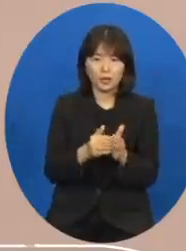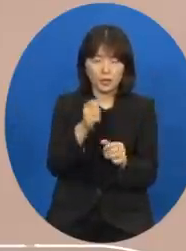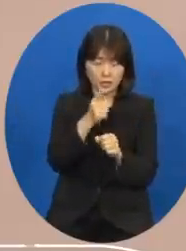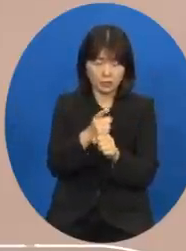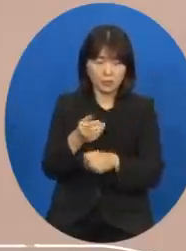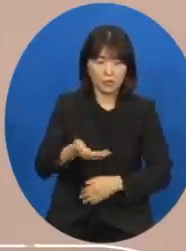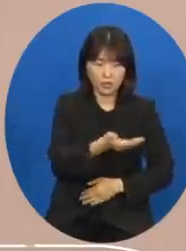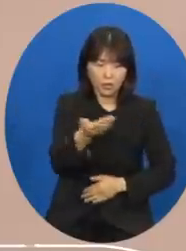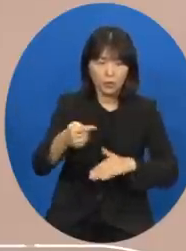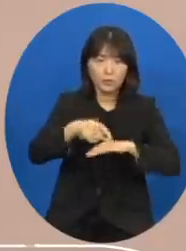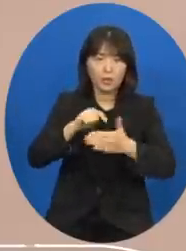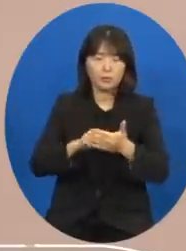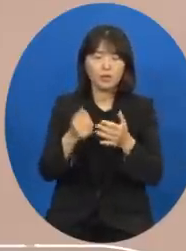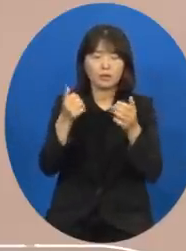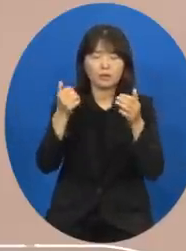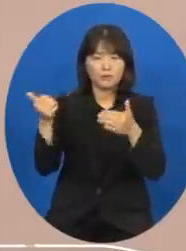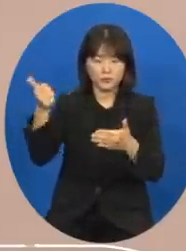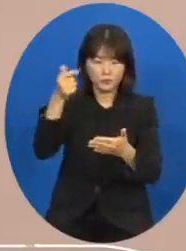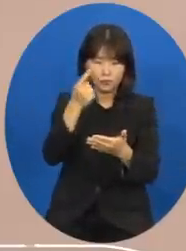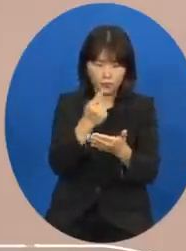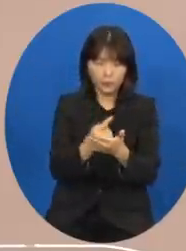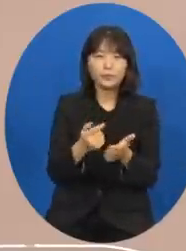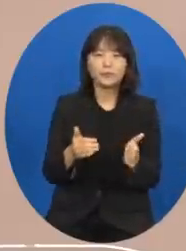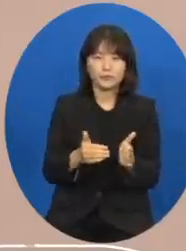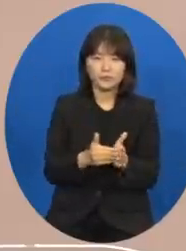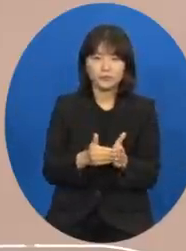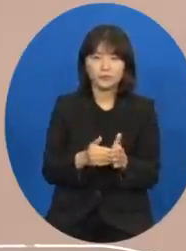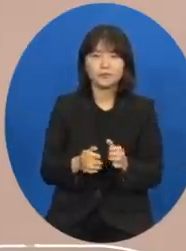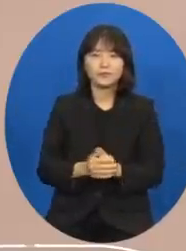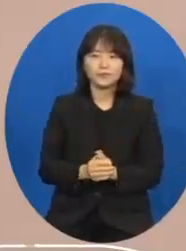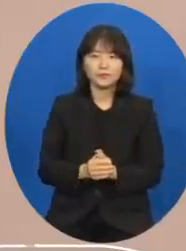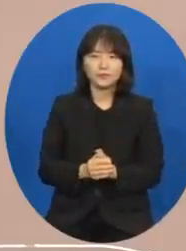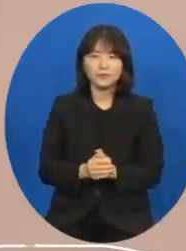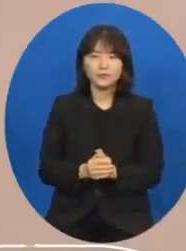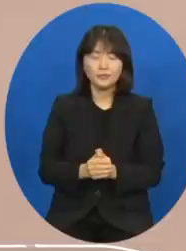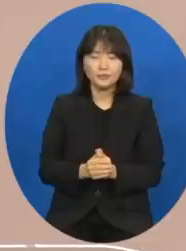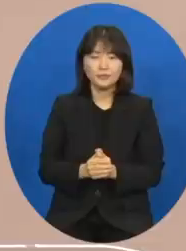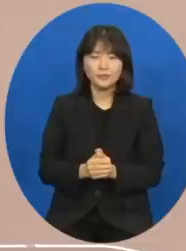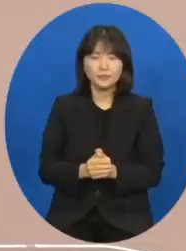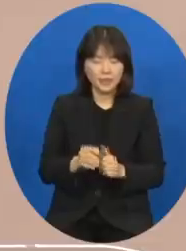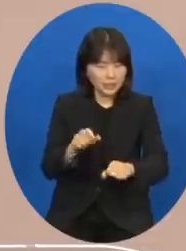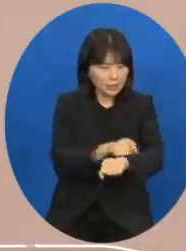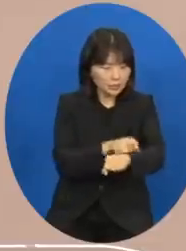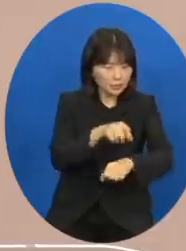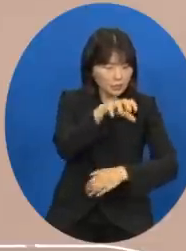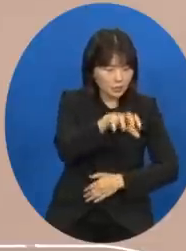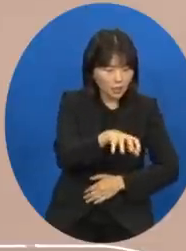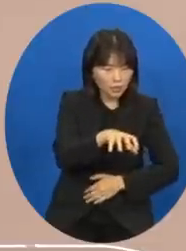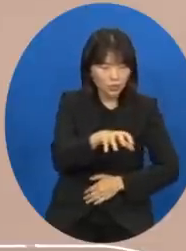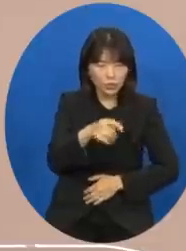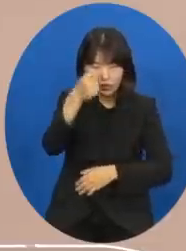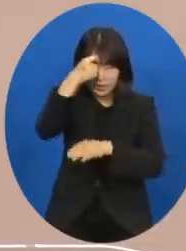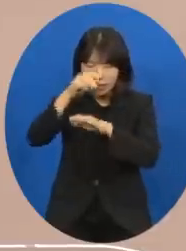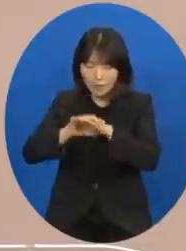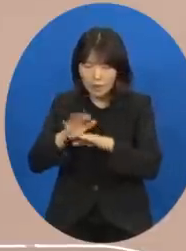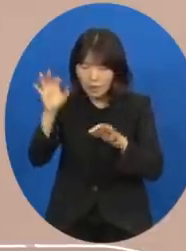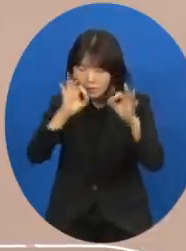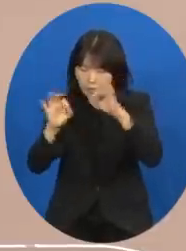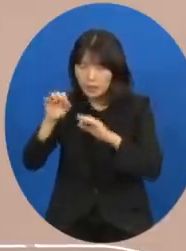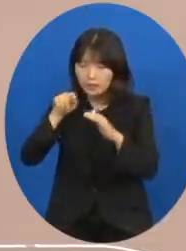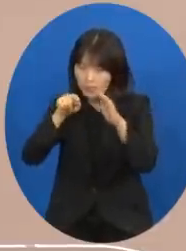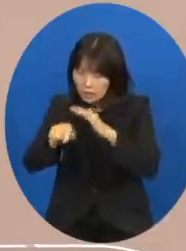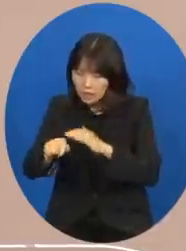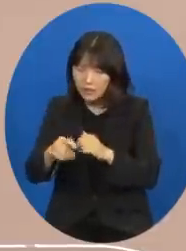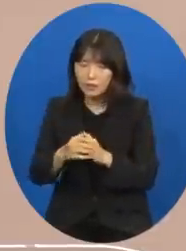마음에 거하셨습니다. 그러니 뭐 어디를 특별한 장소나 집회를 찾아가거나